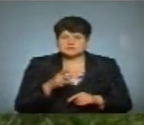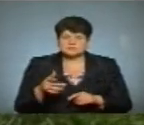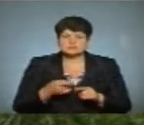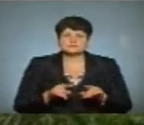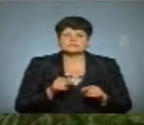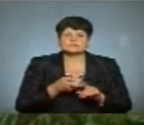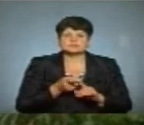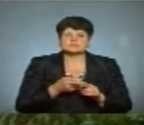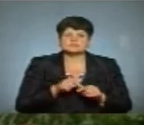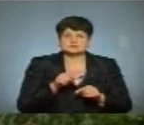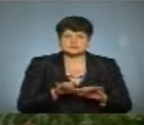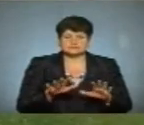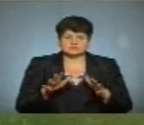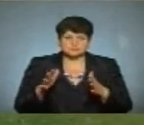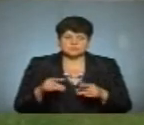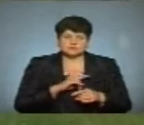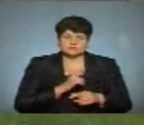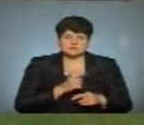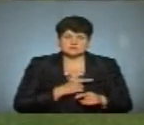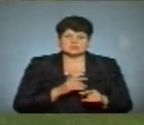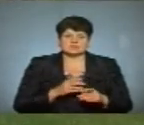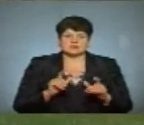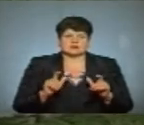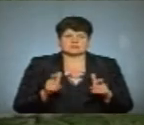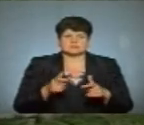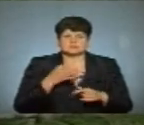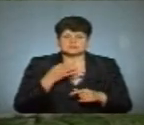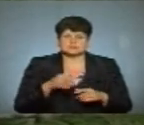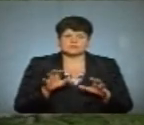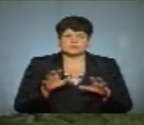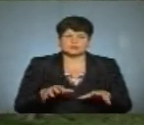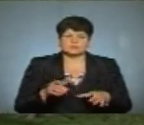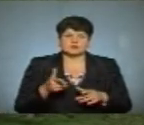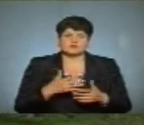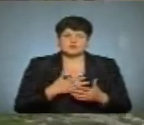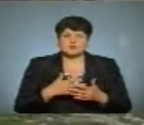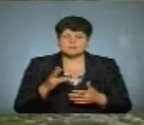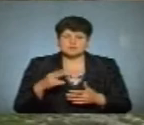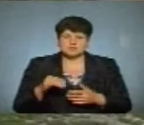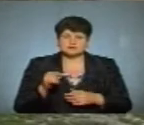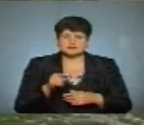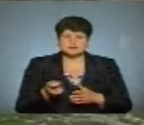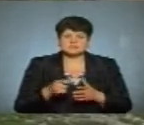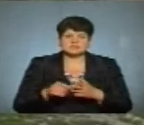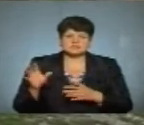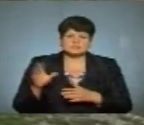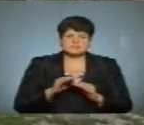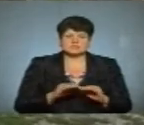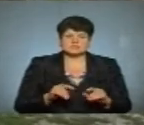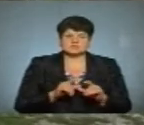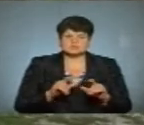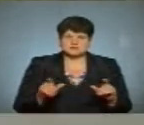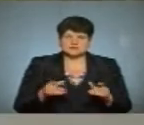цей випадок у Великогаївській громаді посилили карантин, розповів голова громади Олег Кохман. За його словами, там закрили всі дитячі садки,